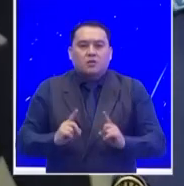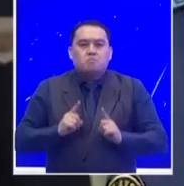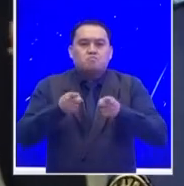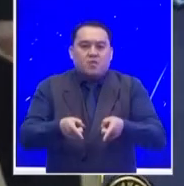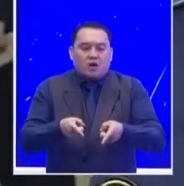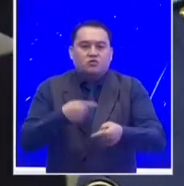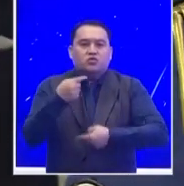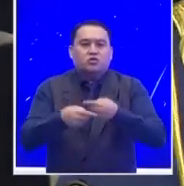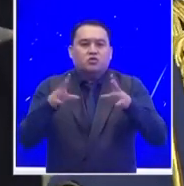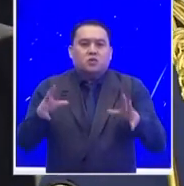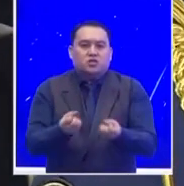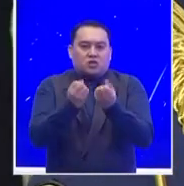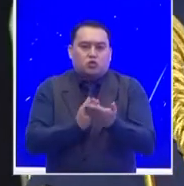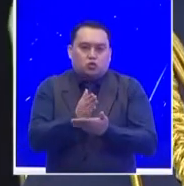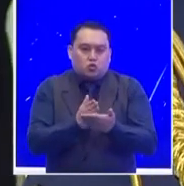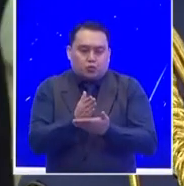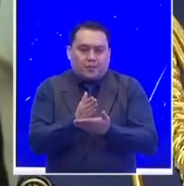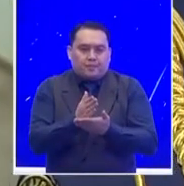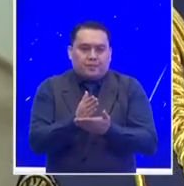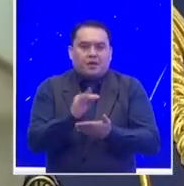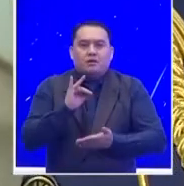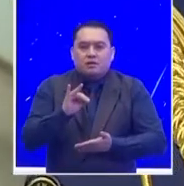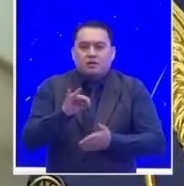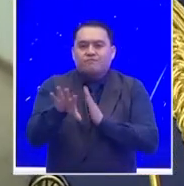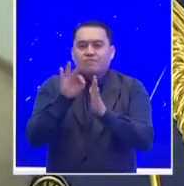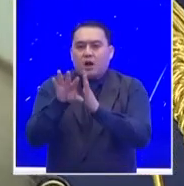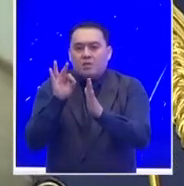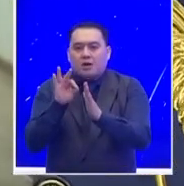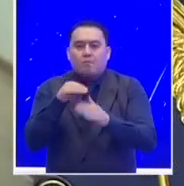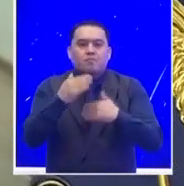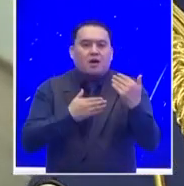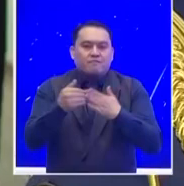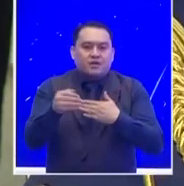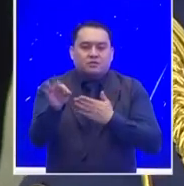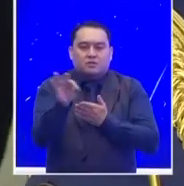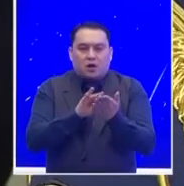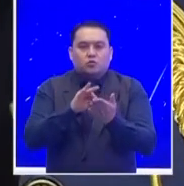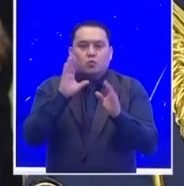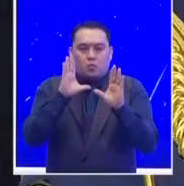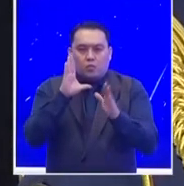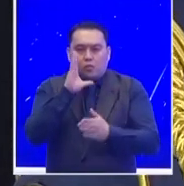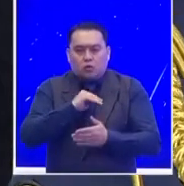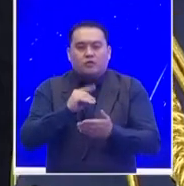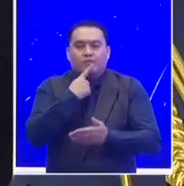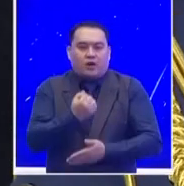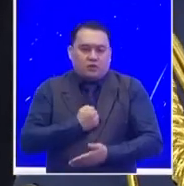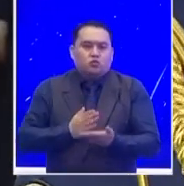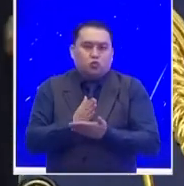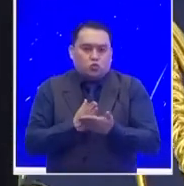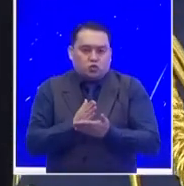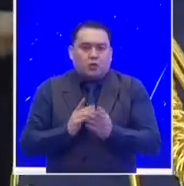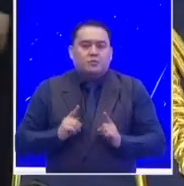Академию чрезвычайных ситуаций и поступления, выбор ребят профессии военнослужащих.